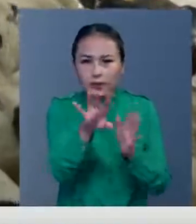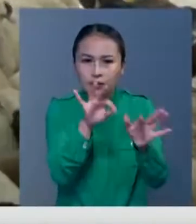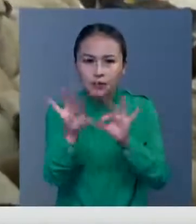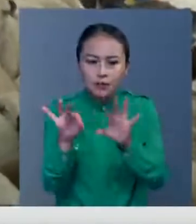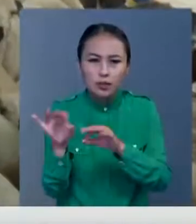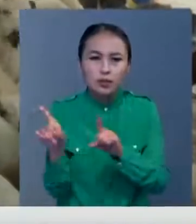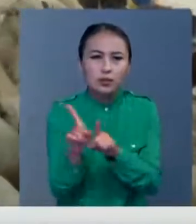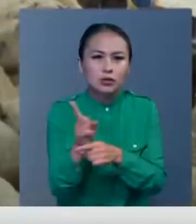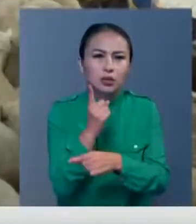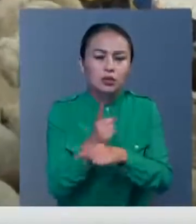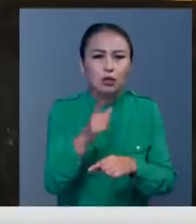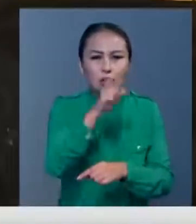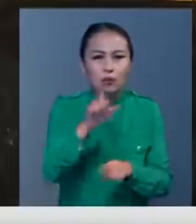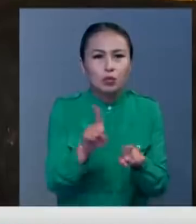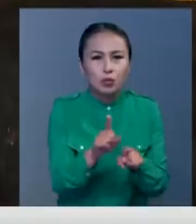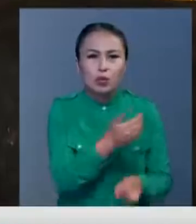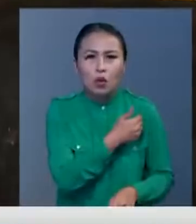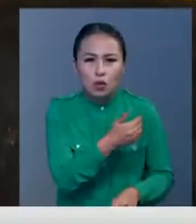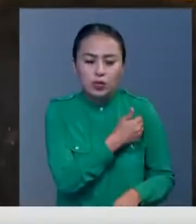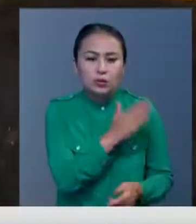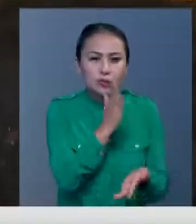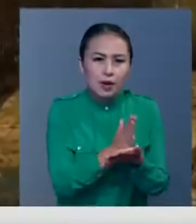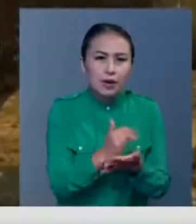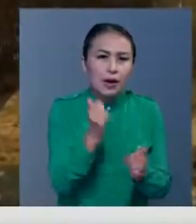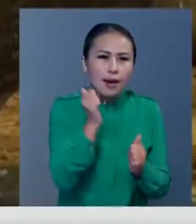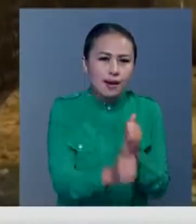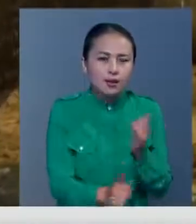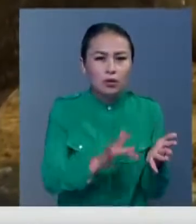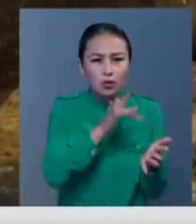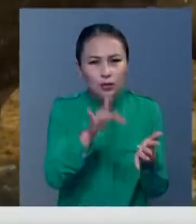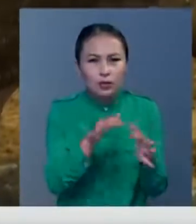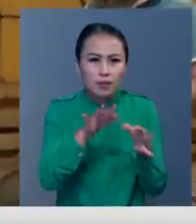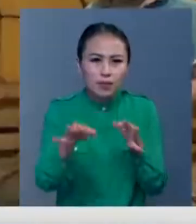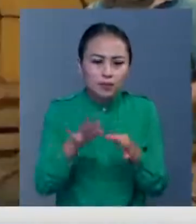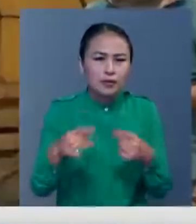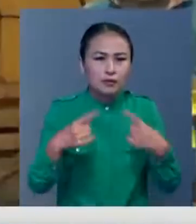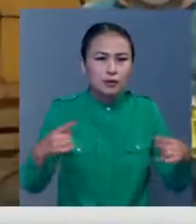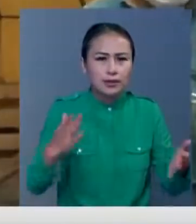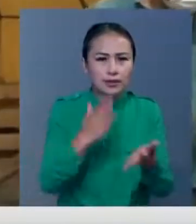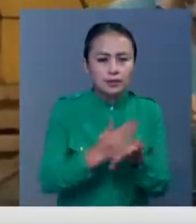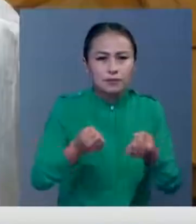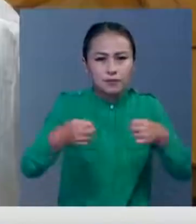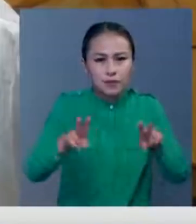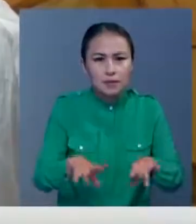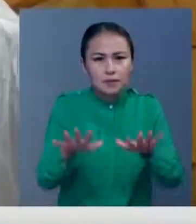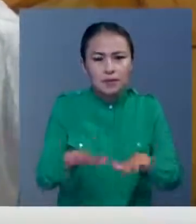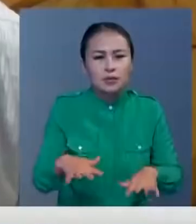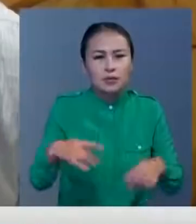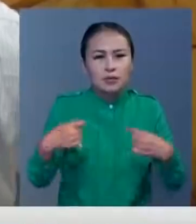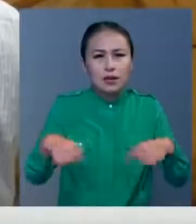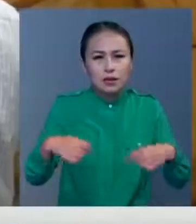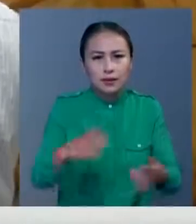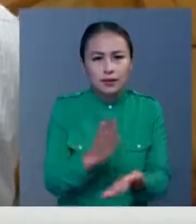қолмен ұстап көргісі келетіндер де бар. Сондықтан әр провинция мен олардағы аудандардың белгілі жерлерінде мал базарлары